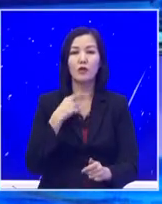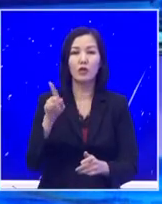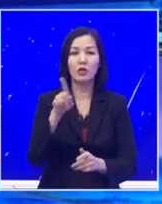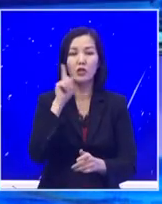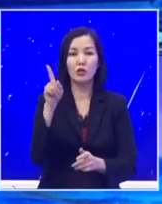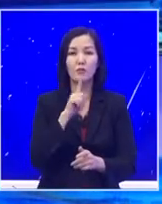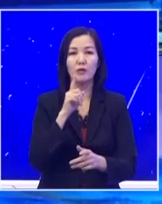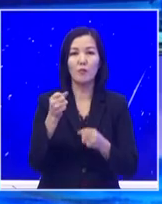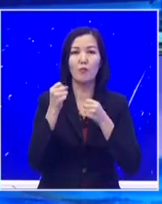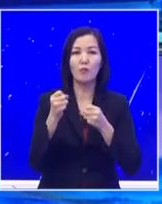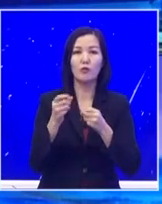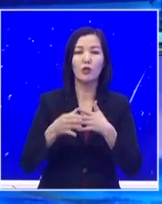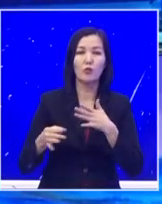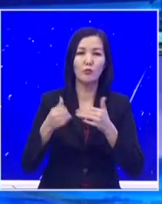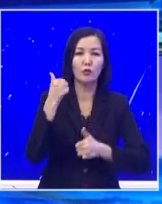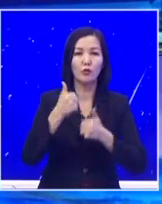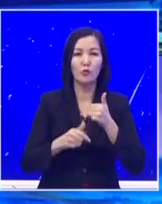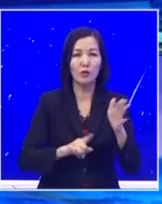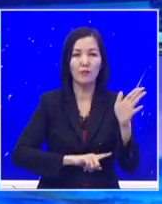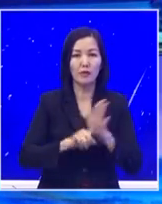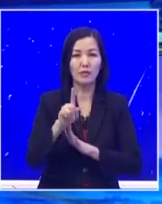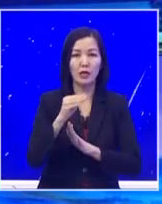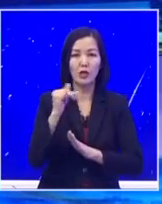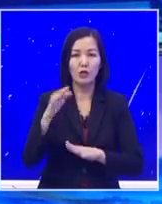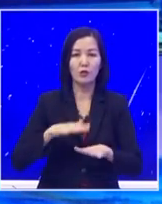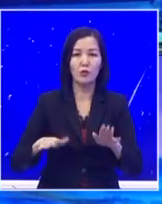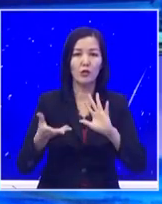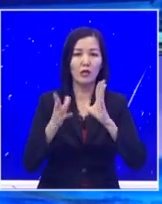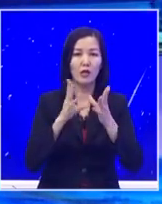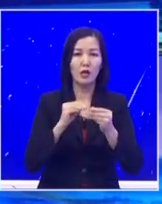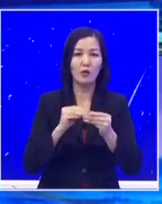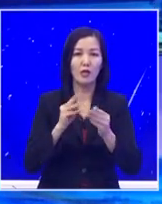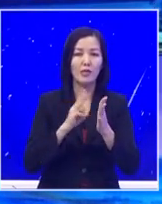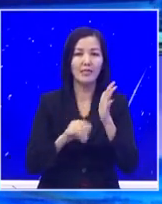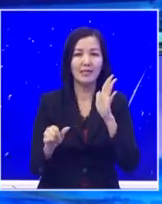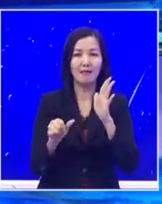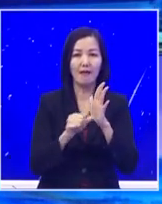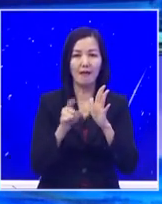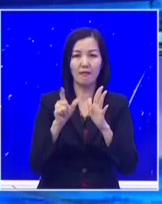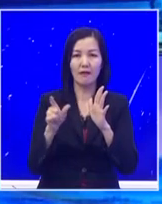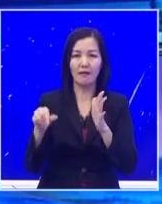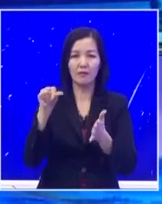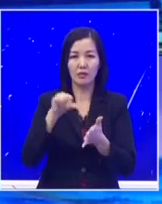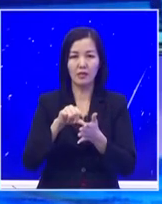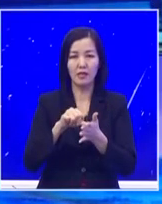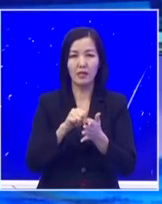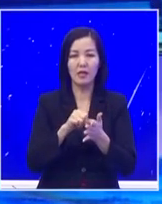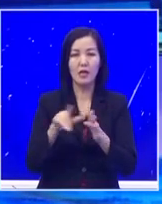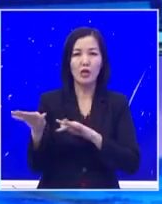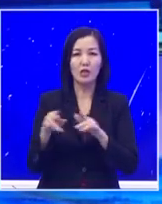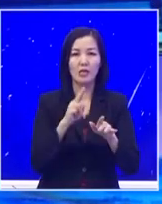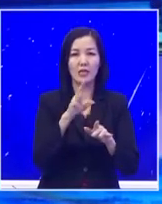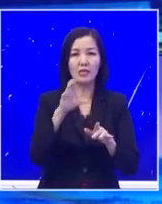Талдықорғанда жасөспірімдер арасында бокстан облыстық турнир басталды. Оған Жетісу өңірінің аудан қалаларынан 86 былғары қолғап шебер